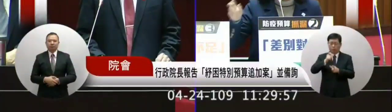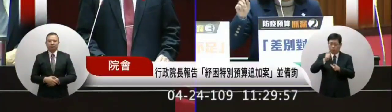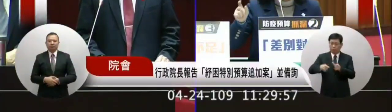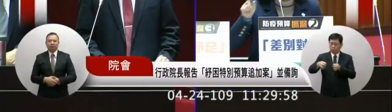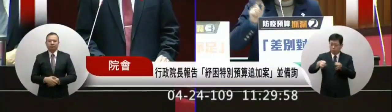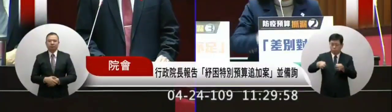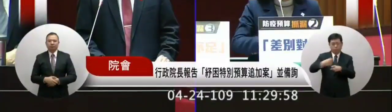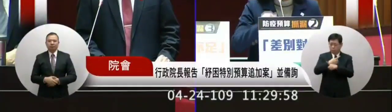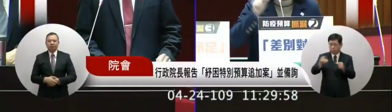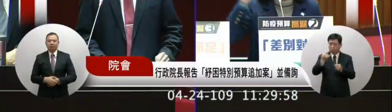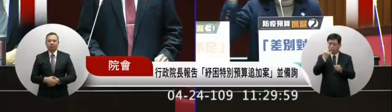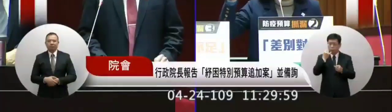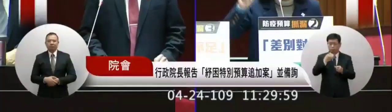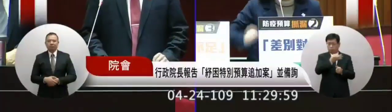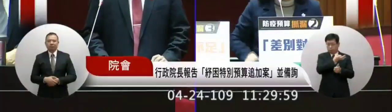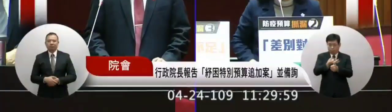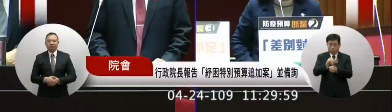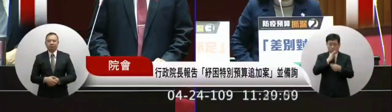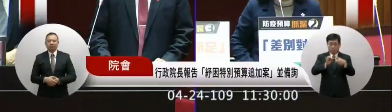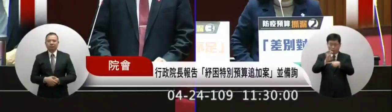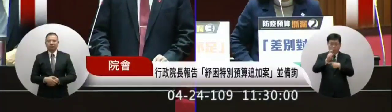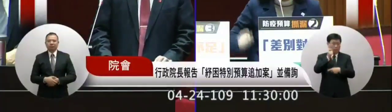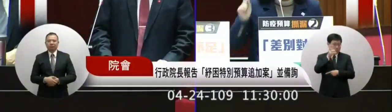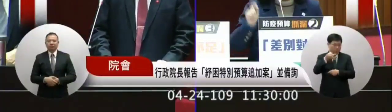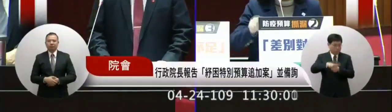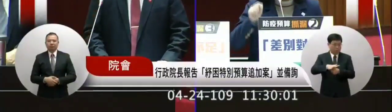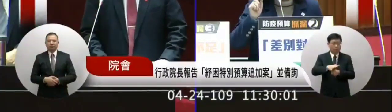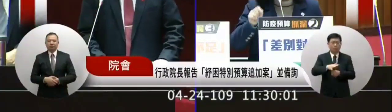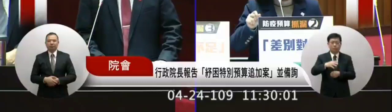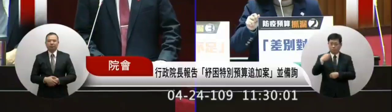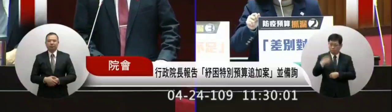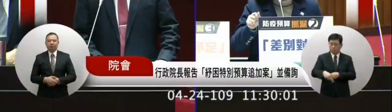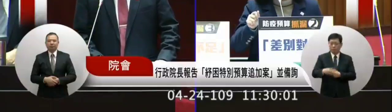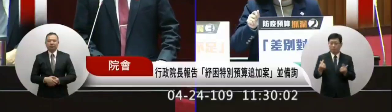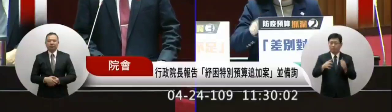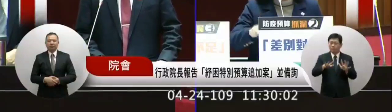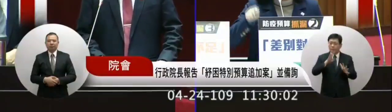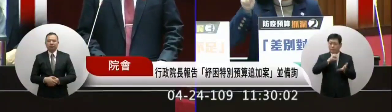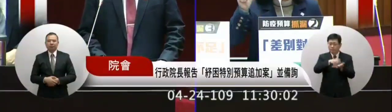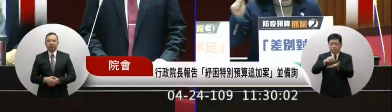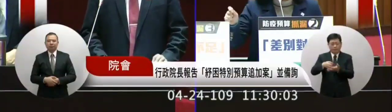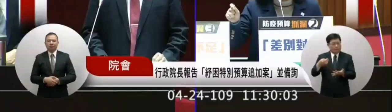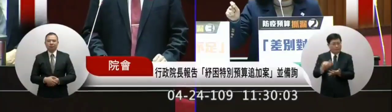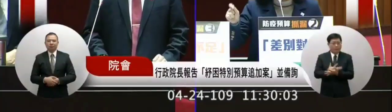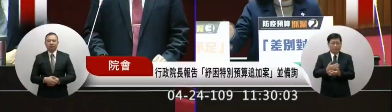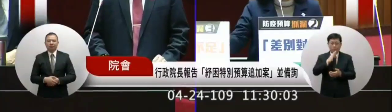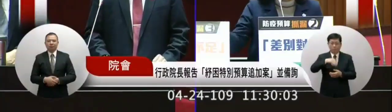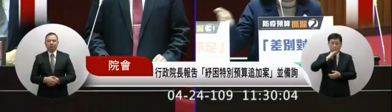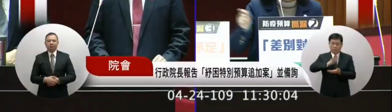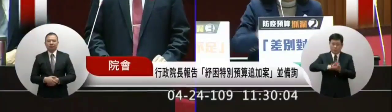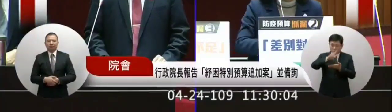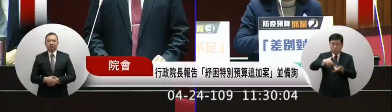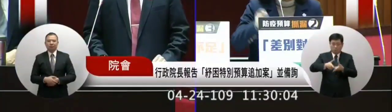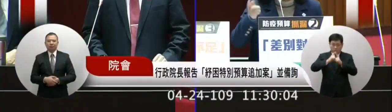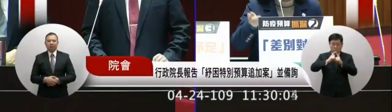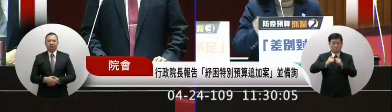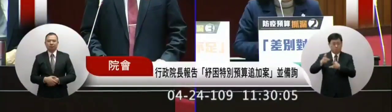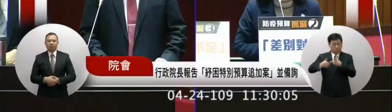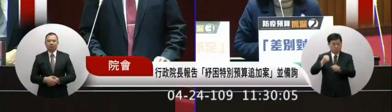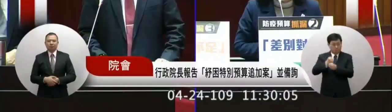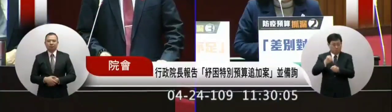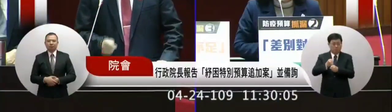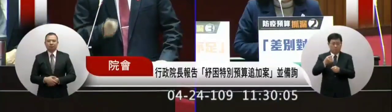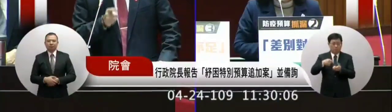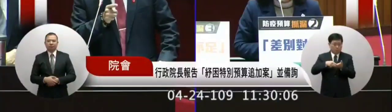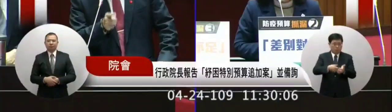行号、商号，也都可以先拿到我们40%薪资补贴，甚至现在举证不出来，到他复工之后还可以回来追溯，对